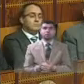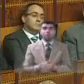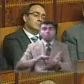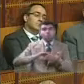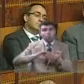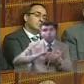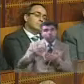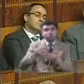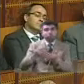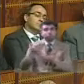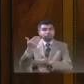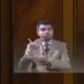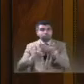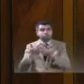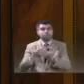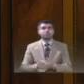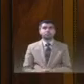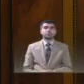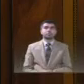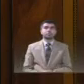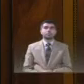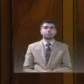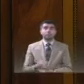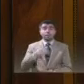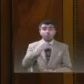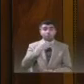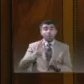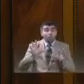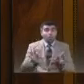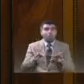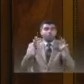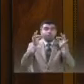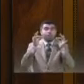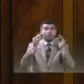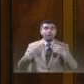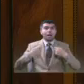بالمعلومات حول الموضوع، وجدت نفسي سيد رئيس الحكومة